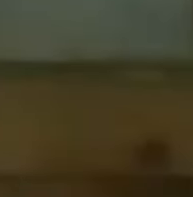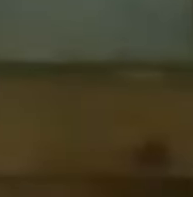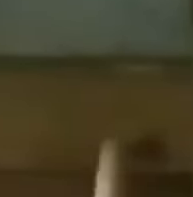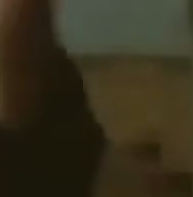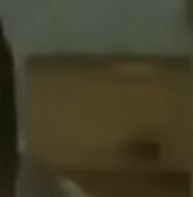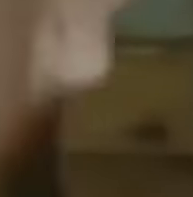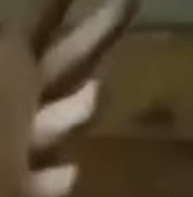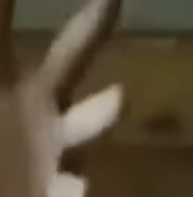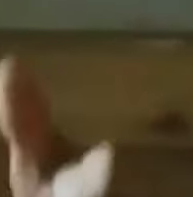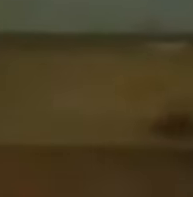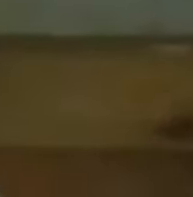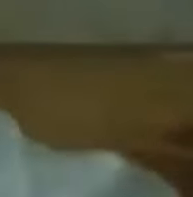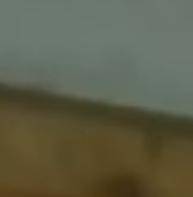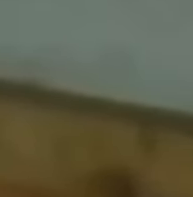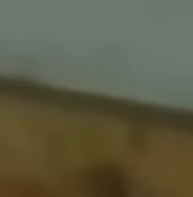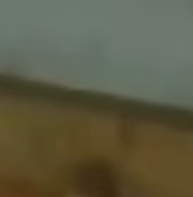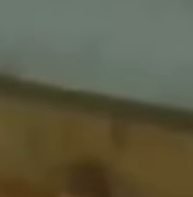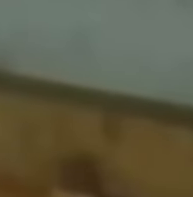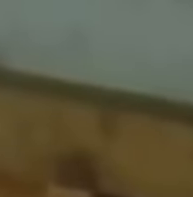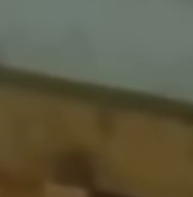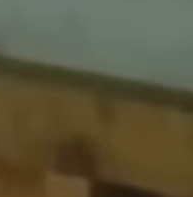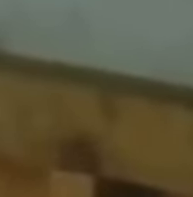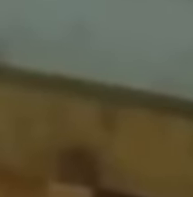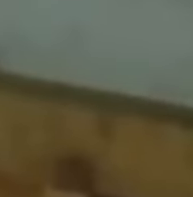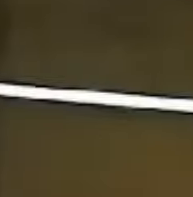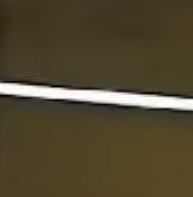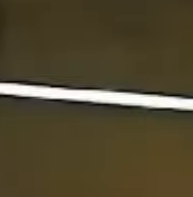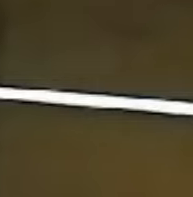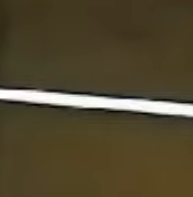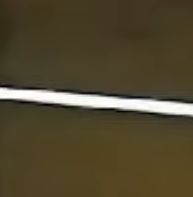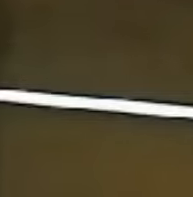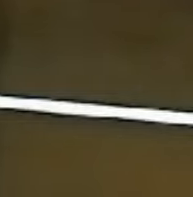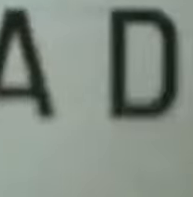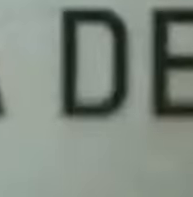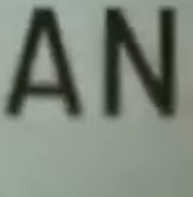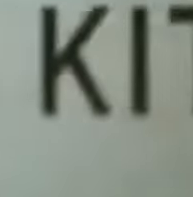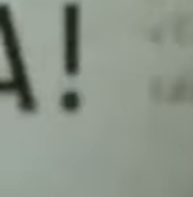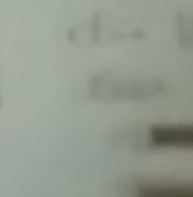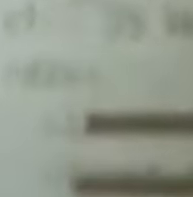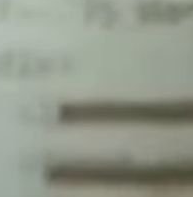doang bakal ada efeknya gitu? Paling ujung-ujungnya sama aja.